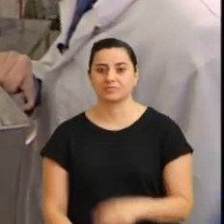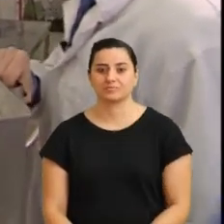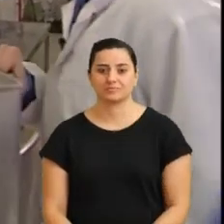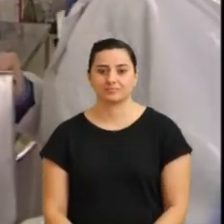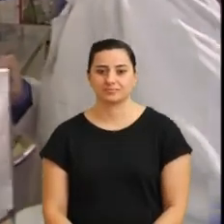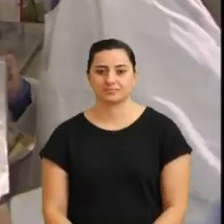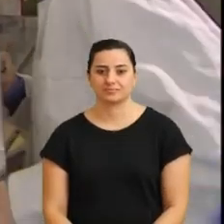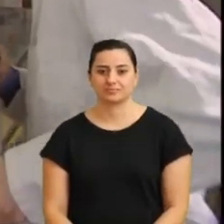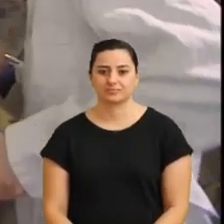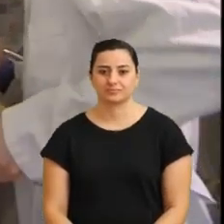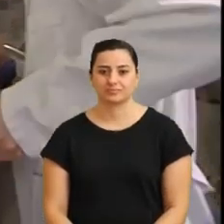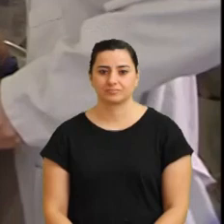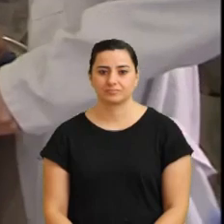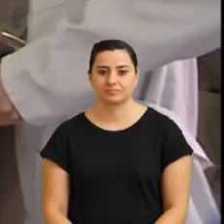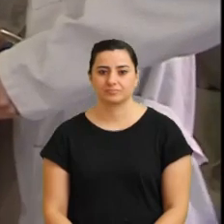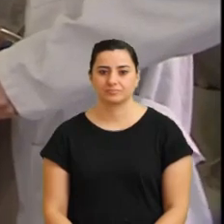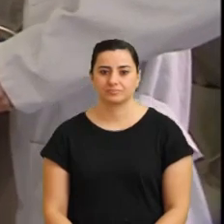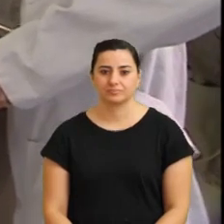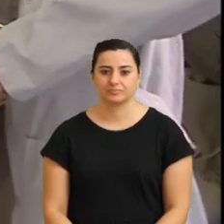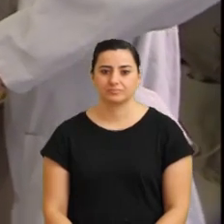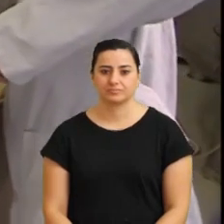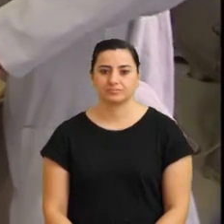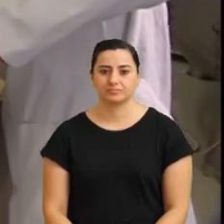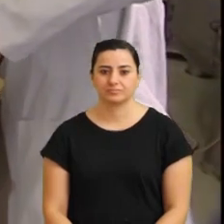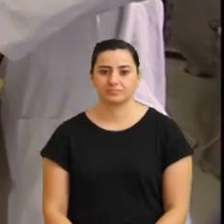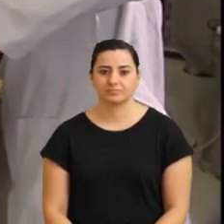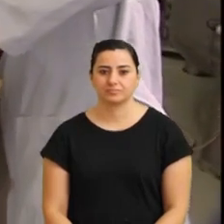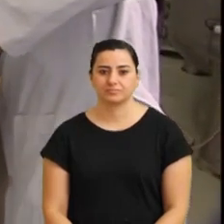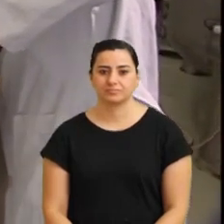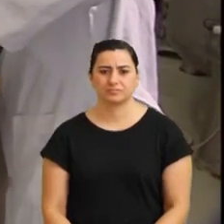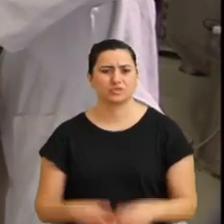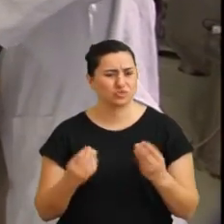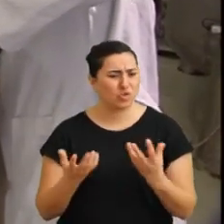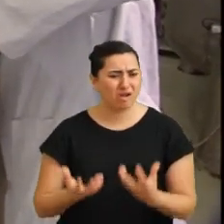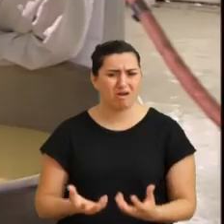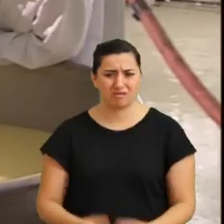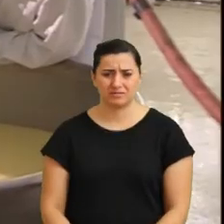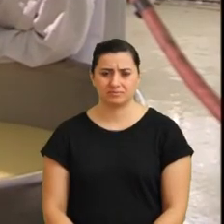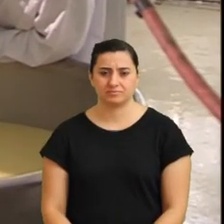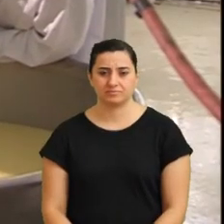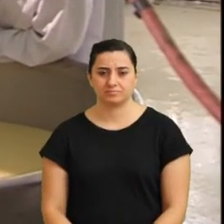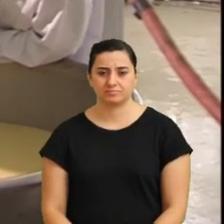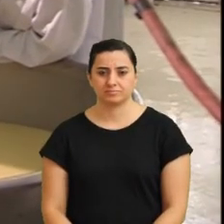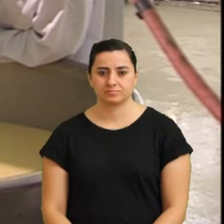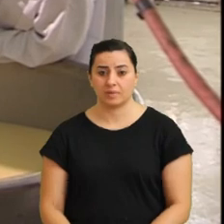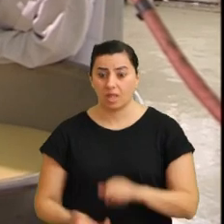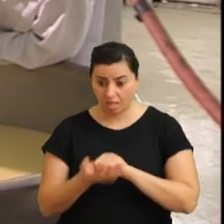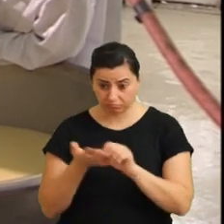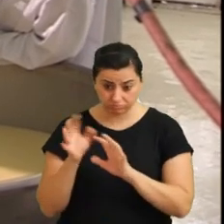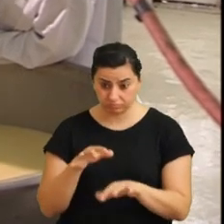1, 2, 3. Hadi. Bir teneke şeker. Ay çok ağır bu. Hepsini dökecek miyiz?